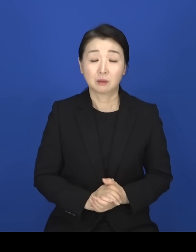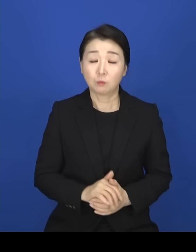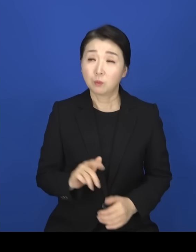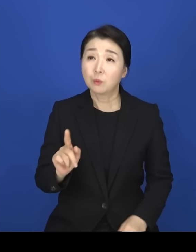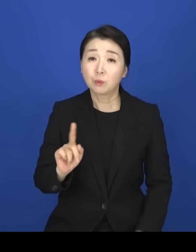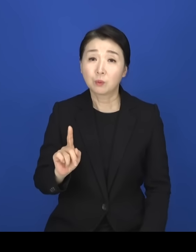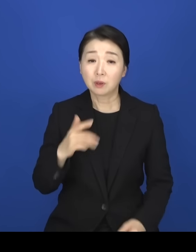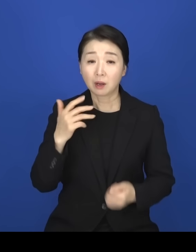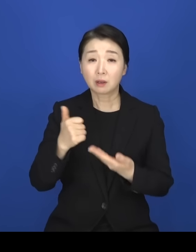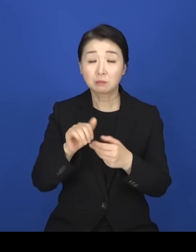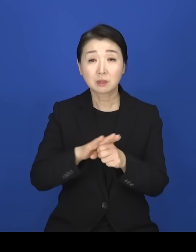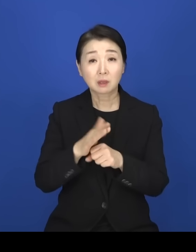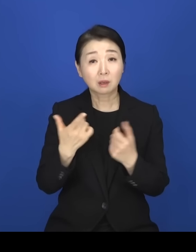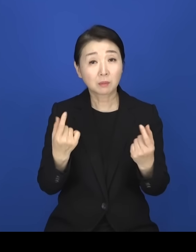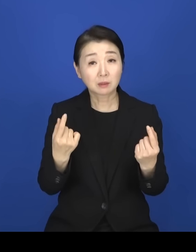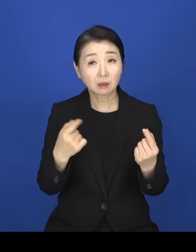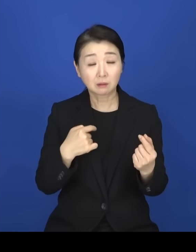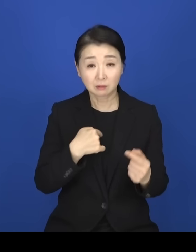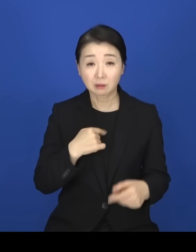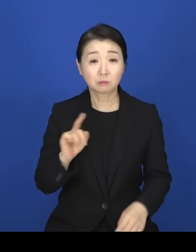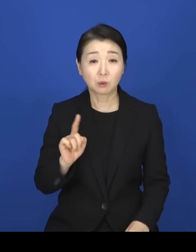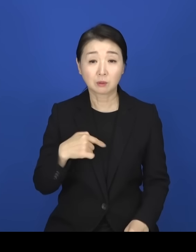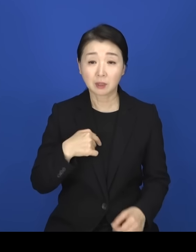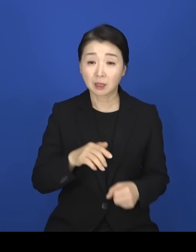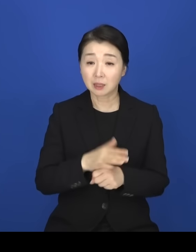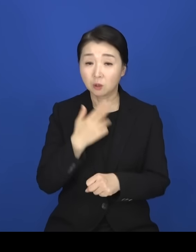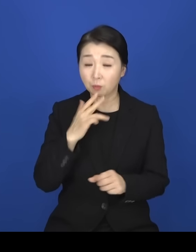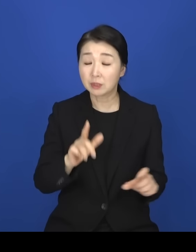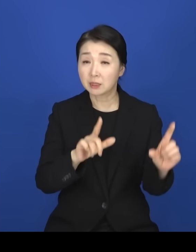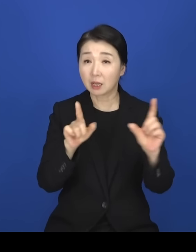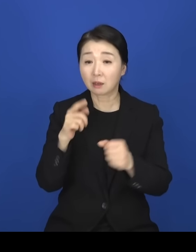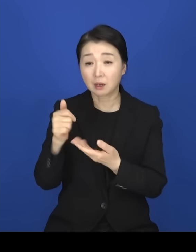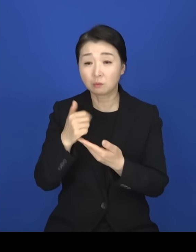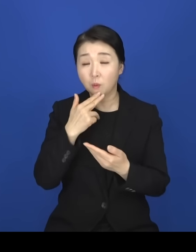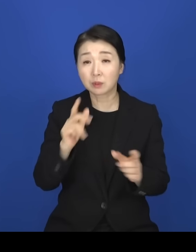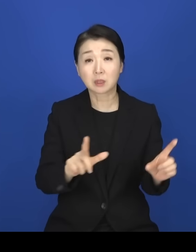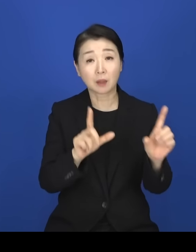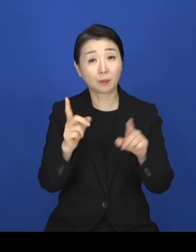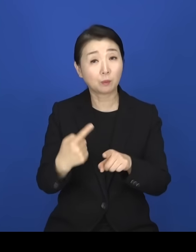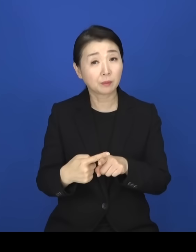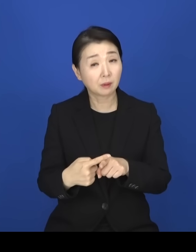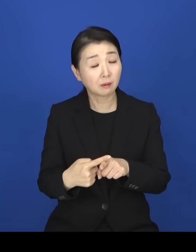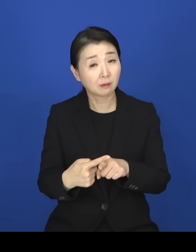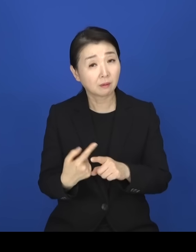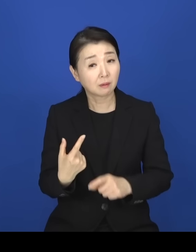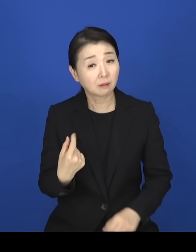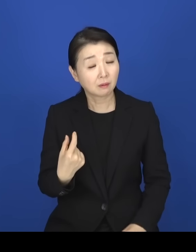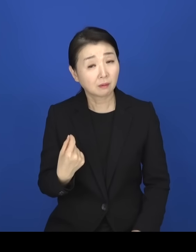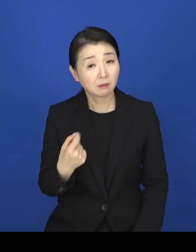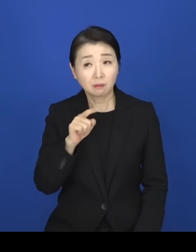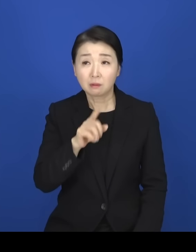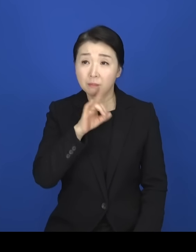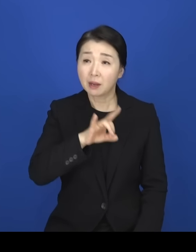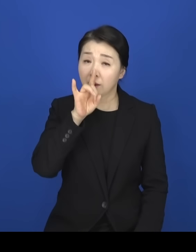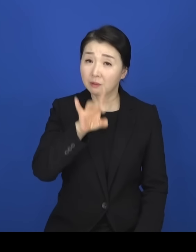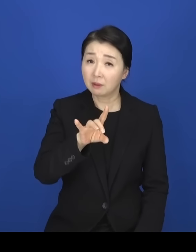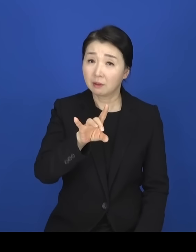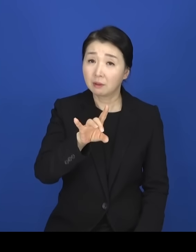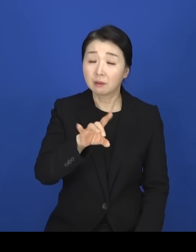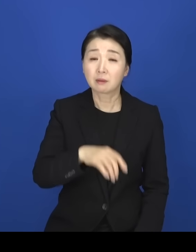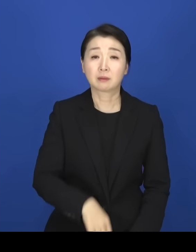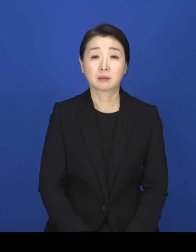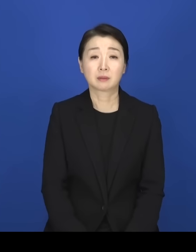뭐야? 하나님이 사랑이야. 그럼 나는 내가 사랑이 없이 산다라는 거는 하나님이 없이 산다는 거야? 이건 말이 안 되는